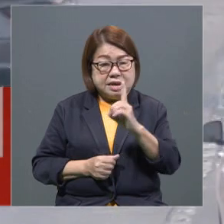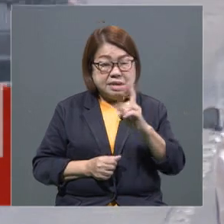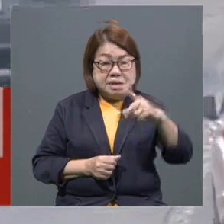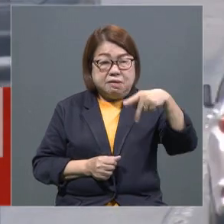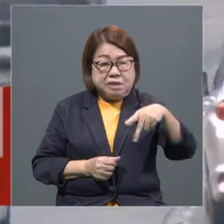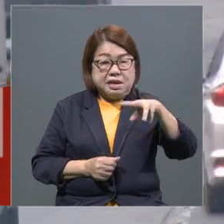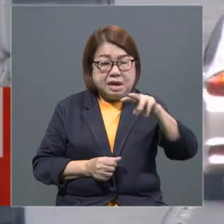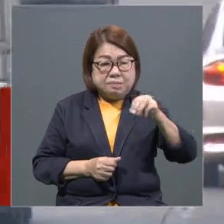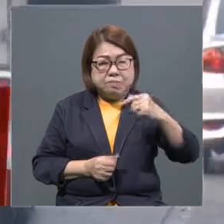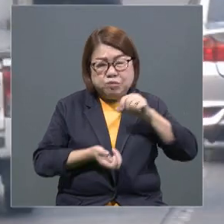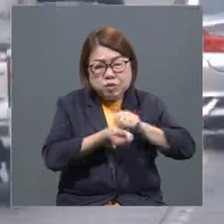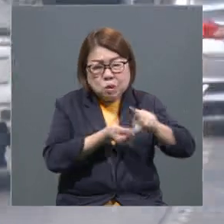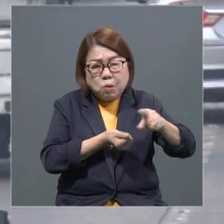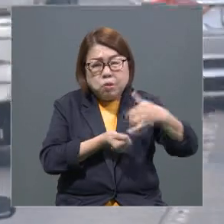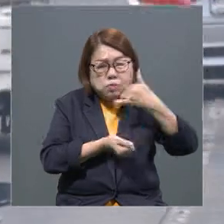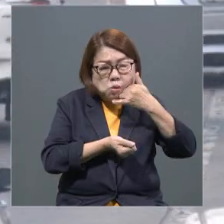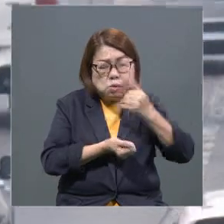เหลือต่อไปครับ